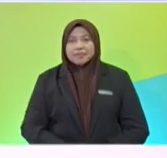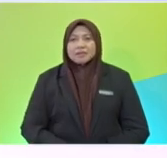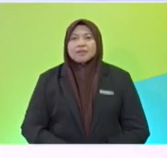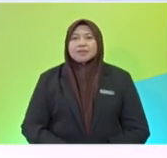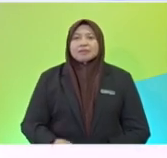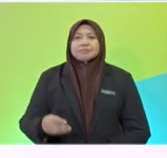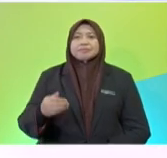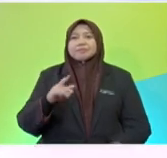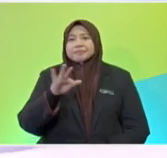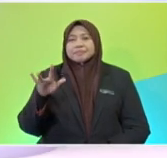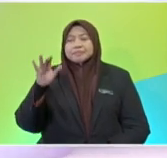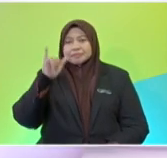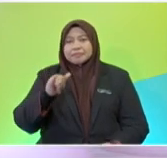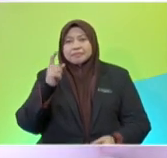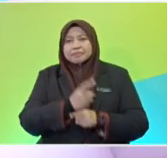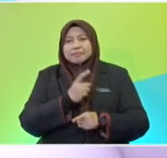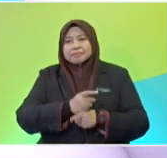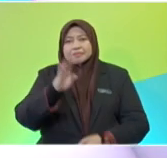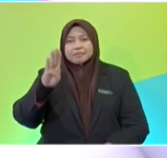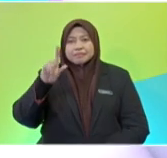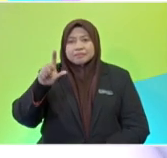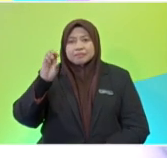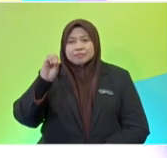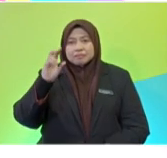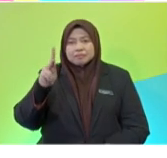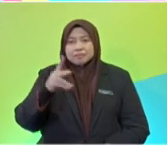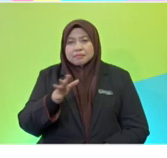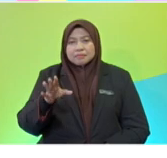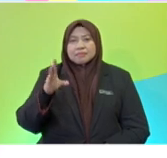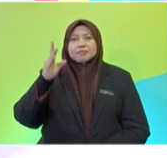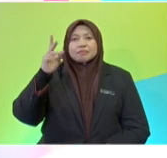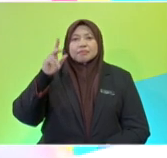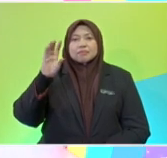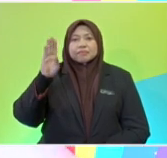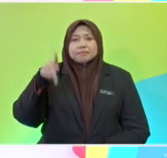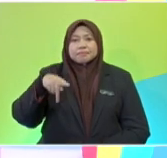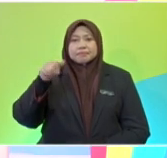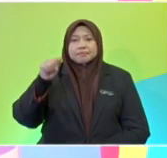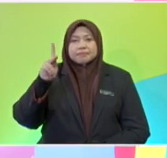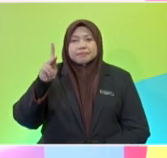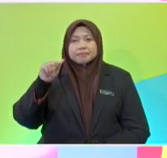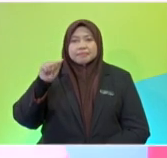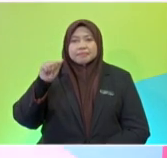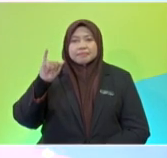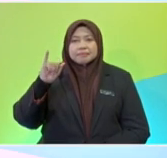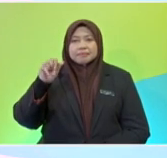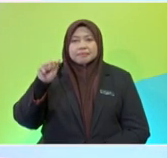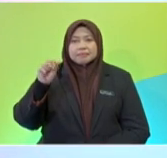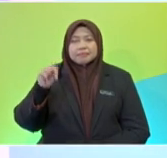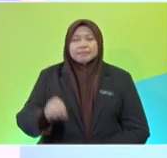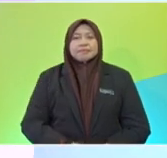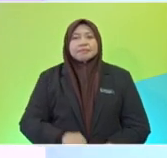dulu menjadi blog pakai yang menjadi pakaian yuk kedua-dua mereka mendapat 5 buah mobil ini